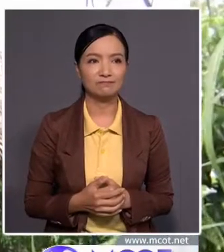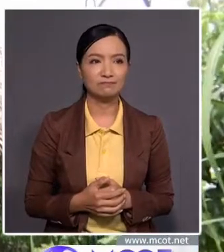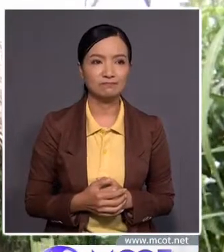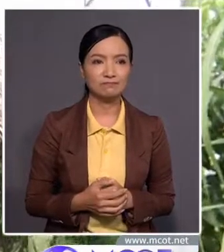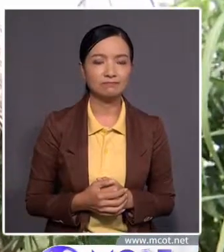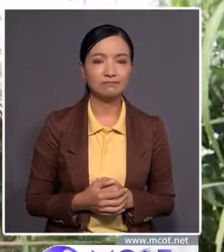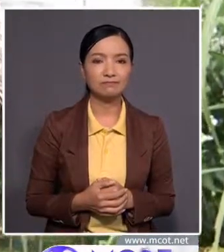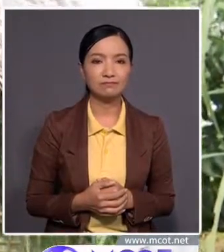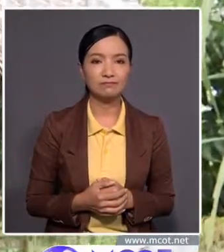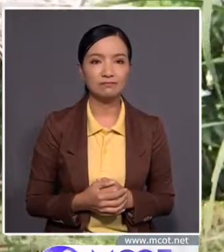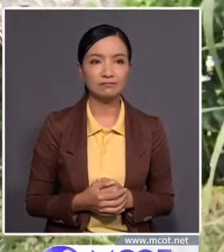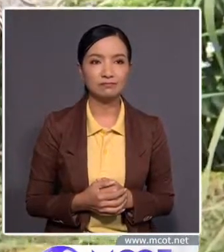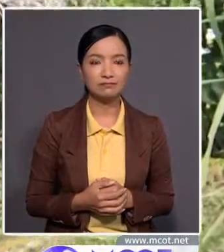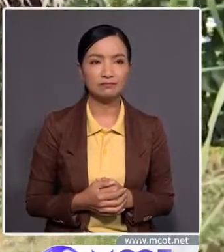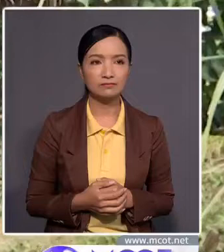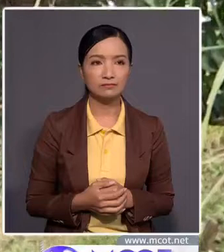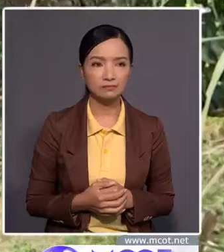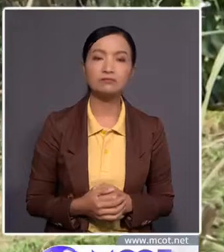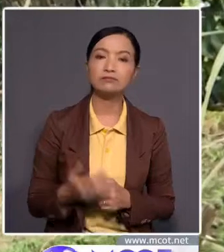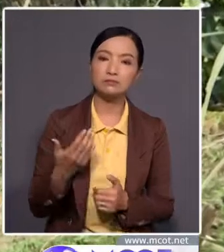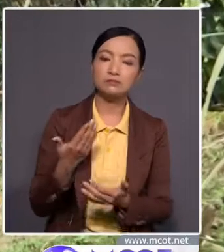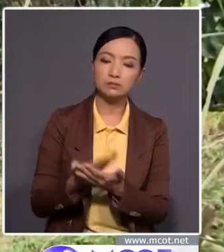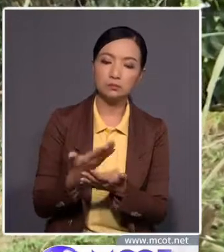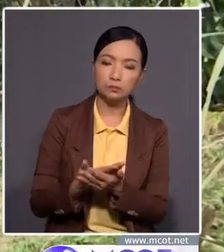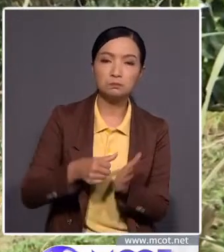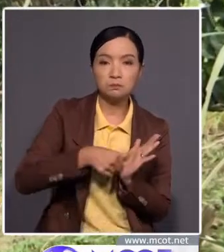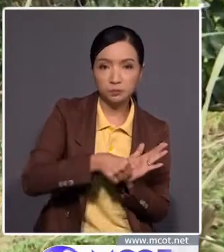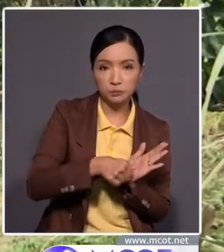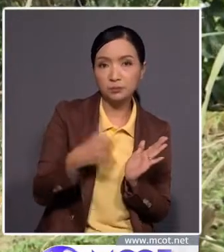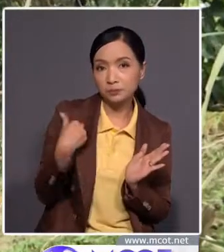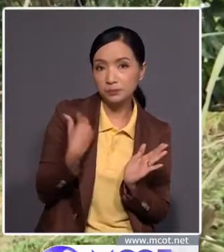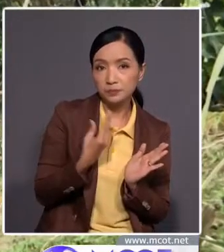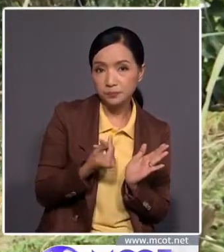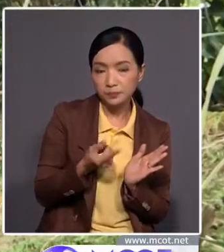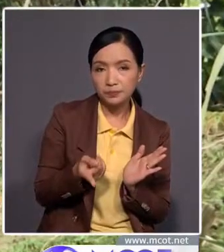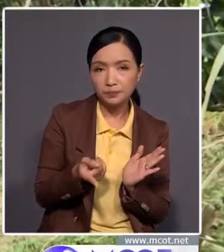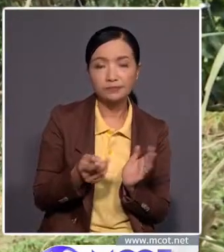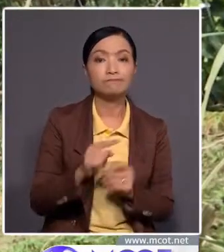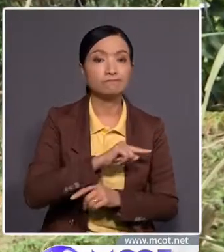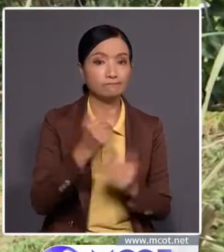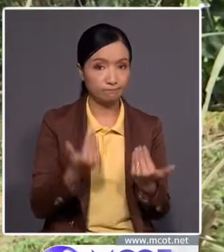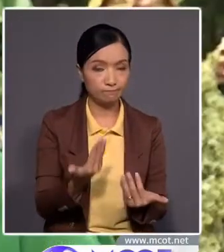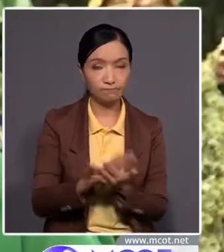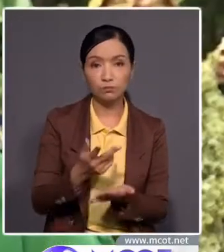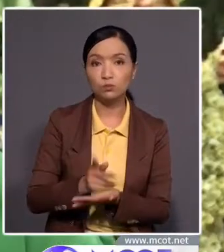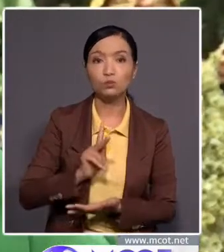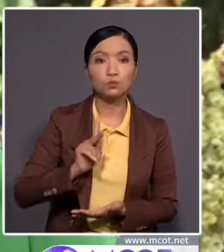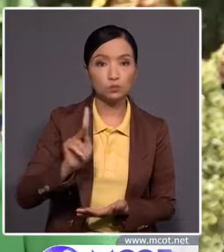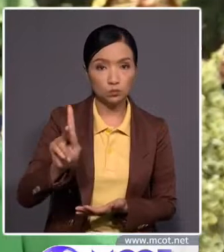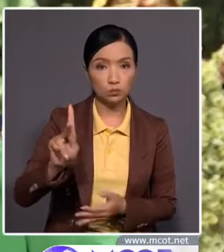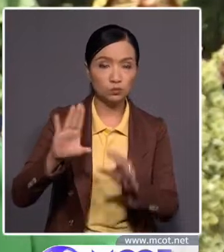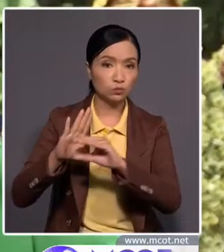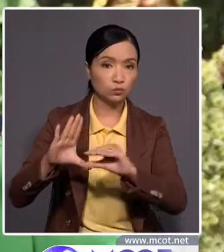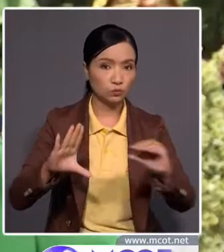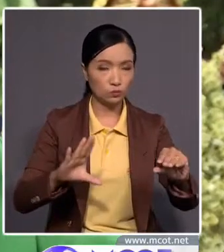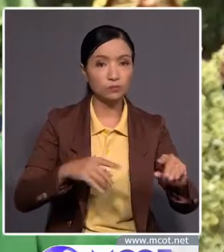คิดดอกเบี้ยตามจำนวนต้นเงินคงเป็นหนี้ที่อยู่เนี่ยนะครับหมายความว่าวันนี้คุณกู้ไปนะครับอีกหนึ่